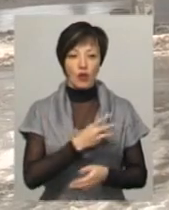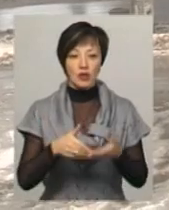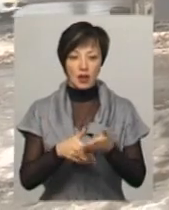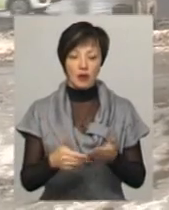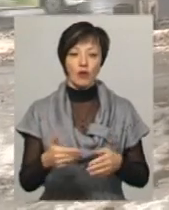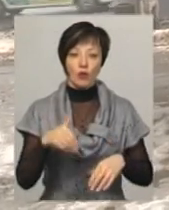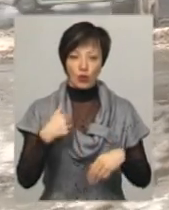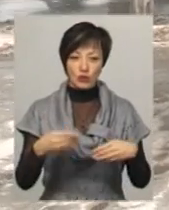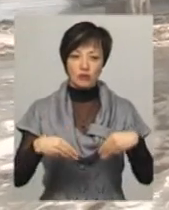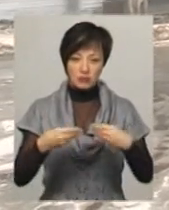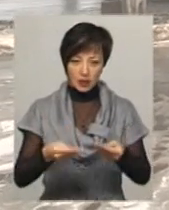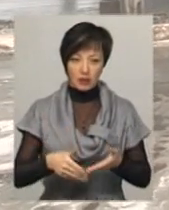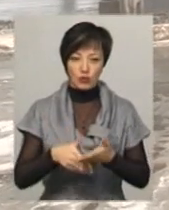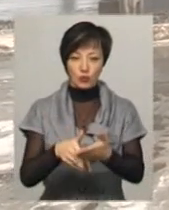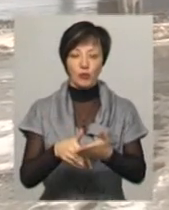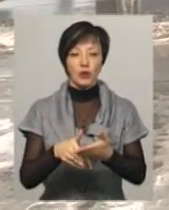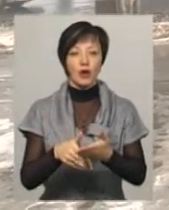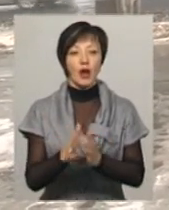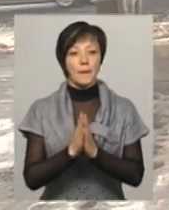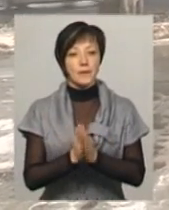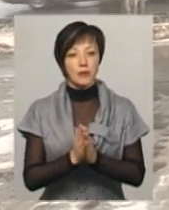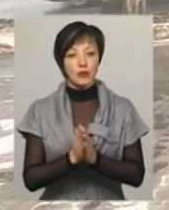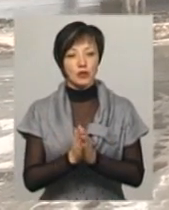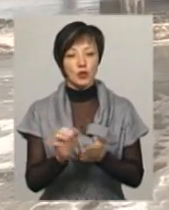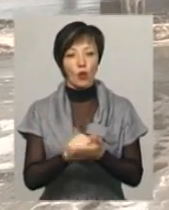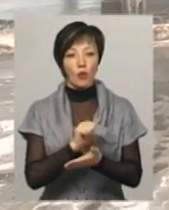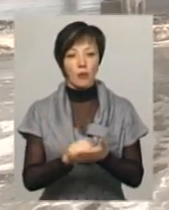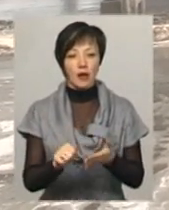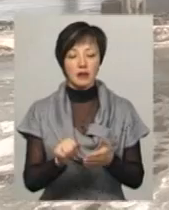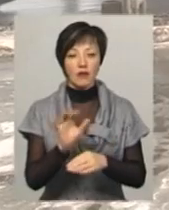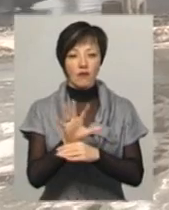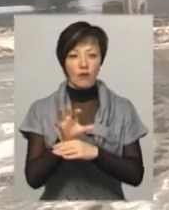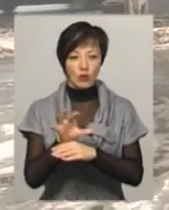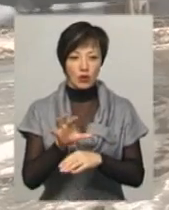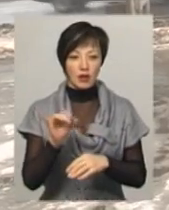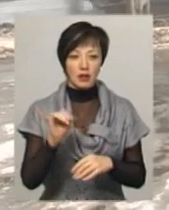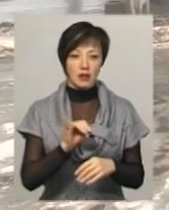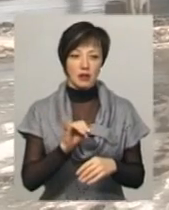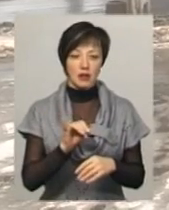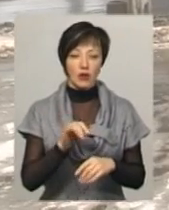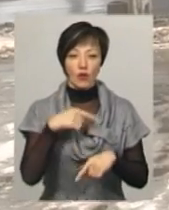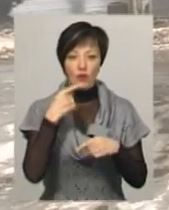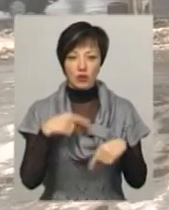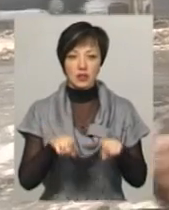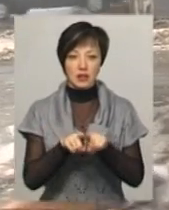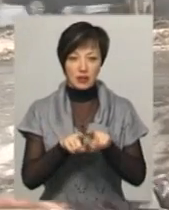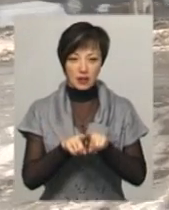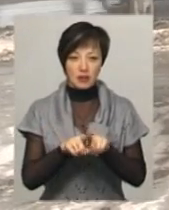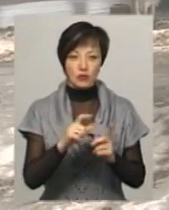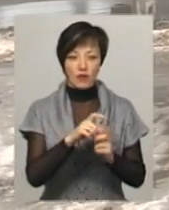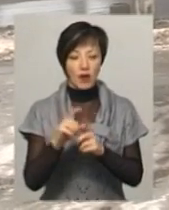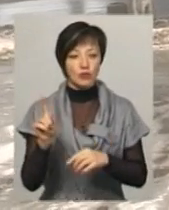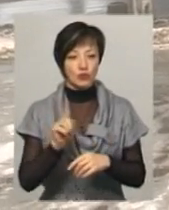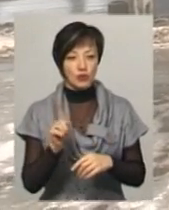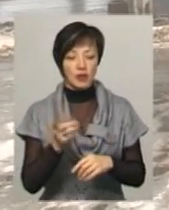маєш бажання допомогти. Попроси документ для фотографування. Говориш їй такі слова,